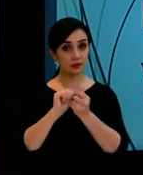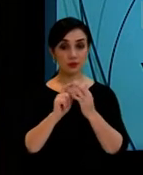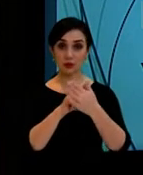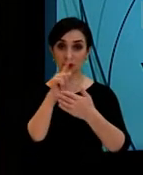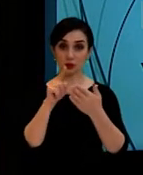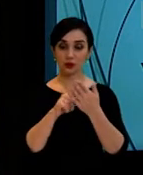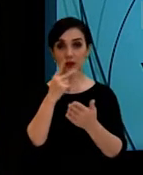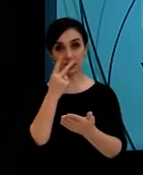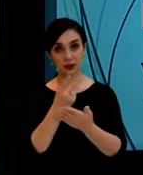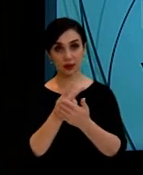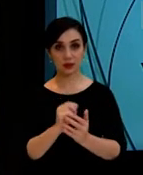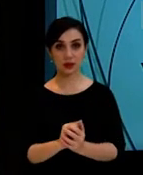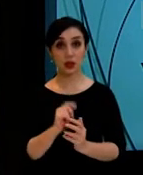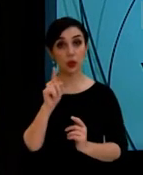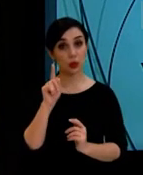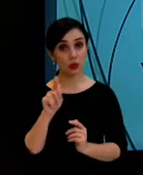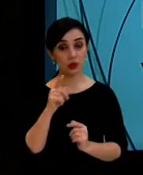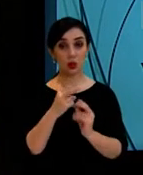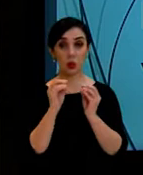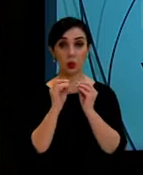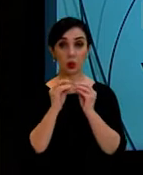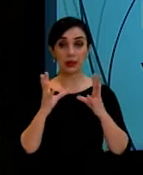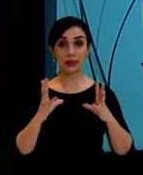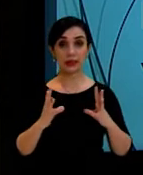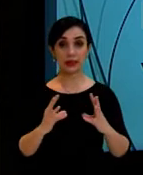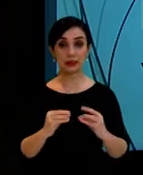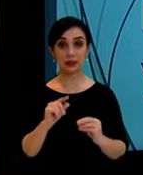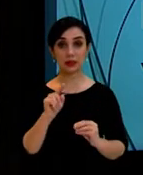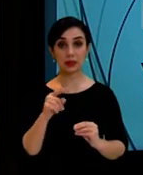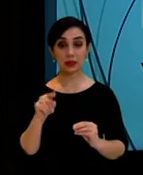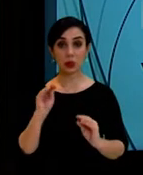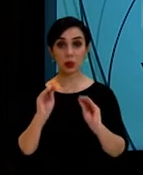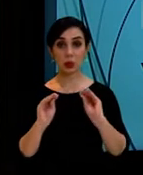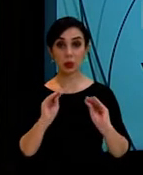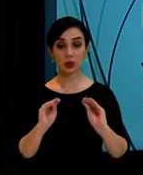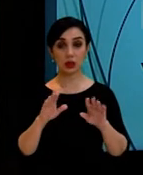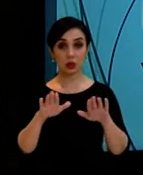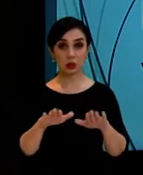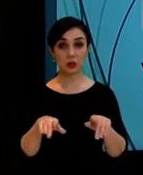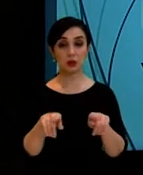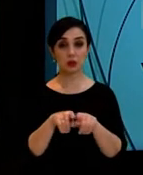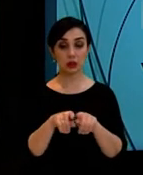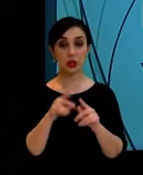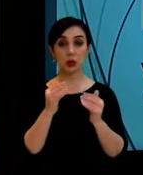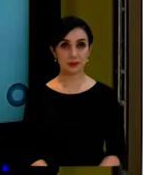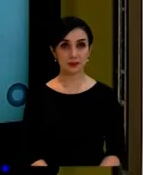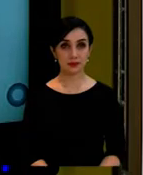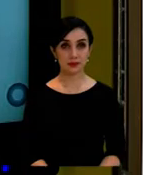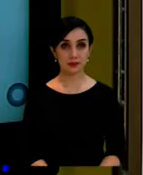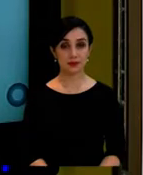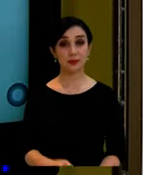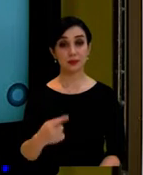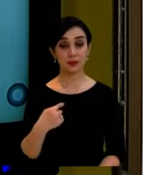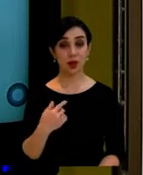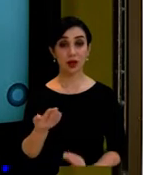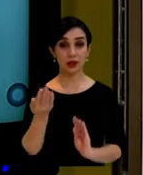savollarga qaraymiz. Bu yerda 10 ta tinish belgisining qo'llanilish o'rinlari haqida so'ralgan.